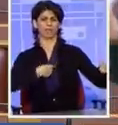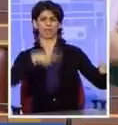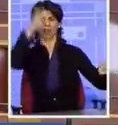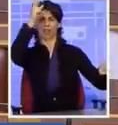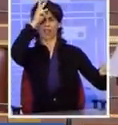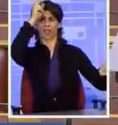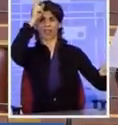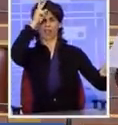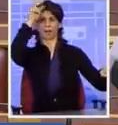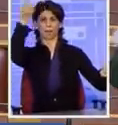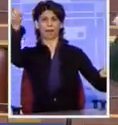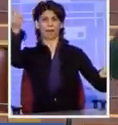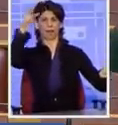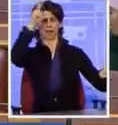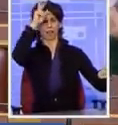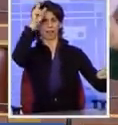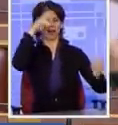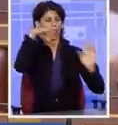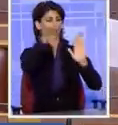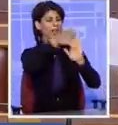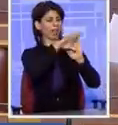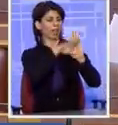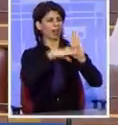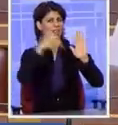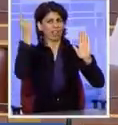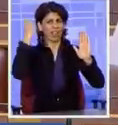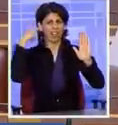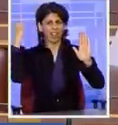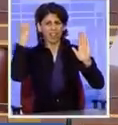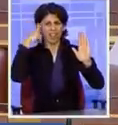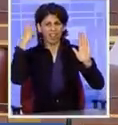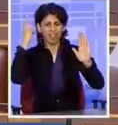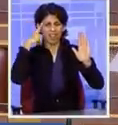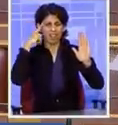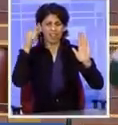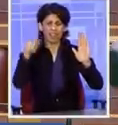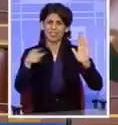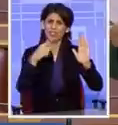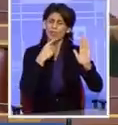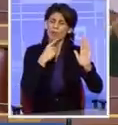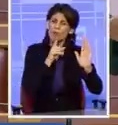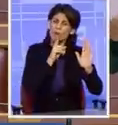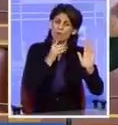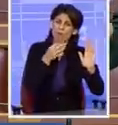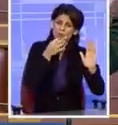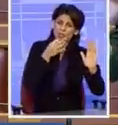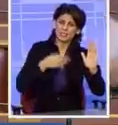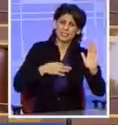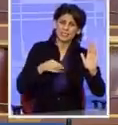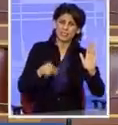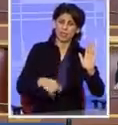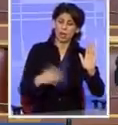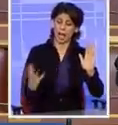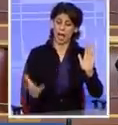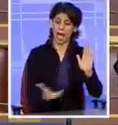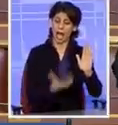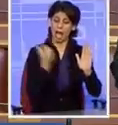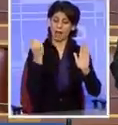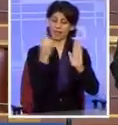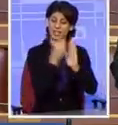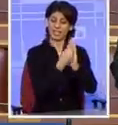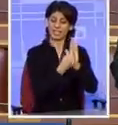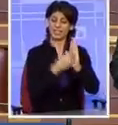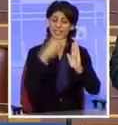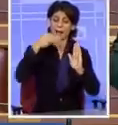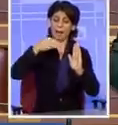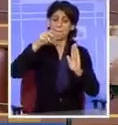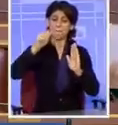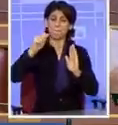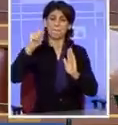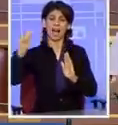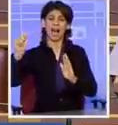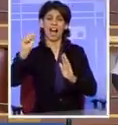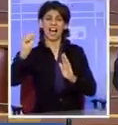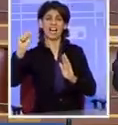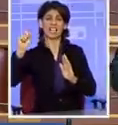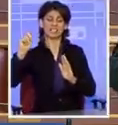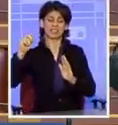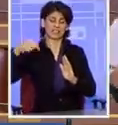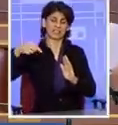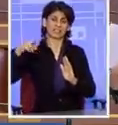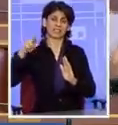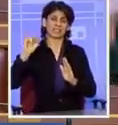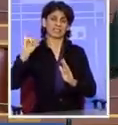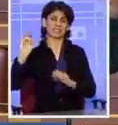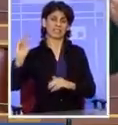ανόητους κανόνες, σαν αυτόν που θέλει να μας βάλει τώρα, να κάνουμε πιο αυστηρά τα κριτήρια του Μάστριχτ και όποιες χώρες